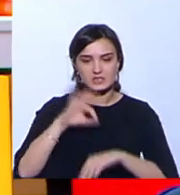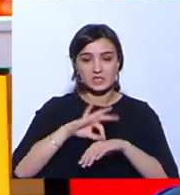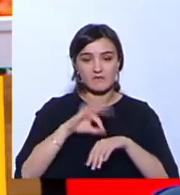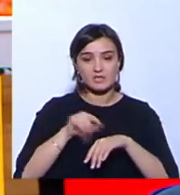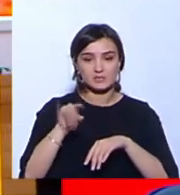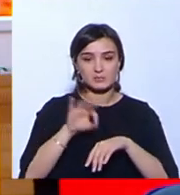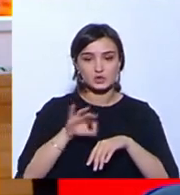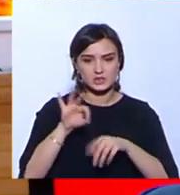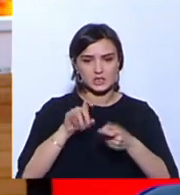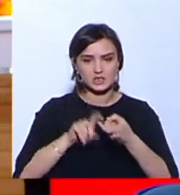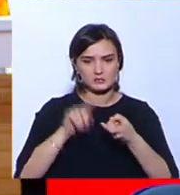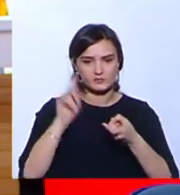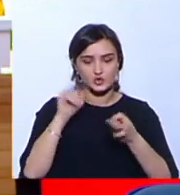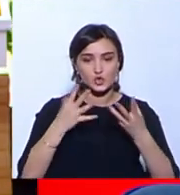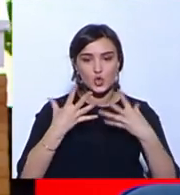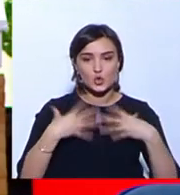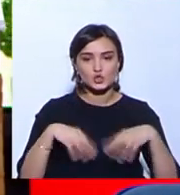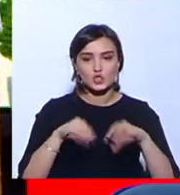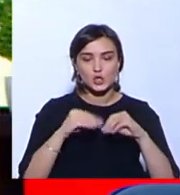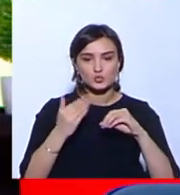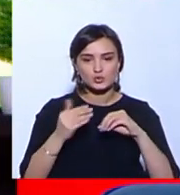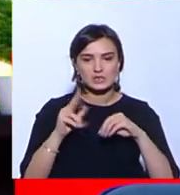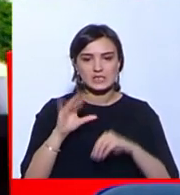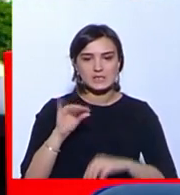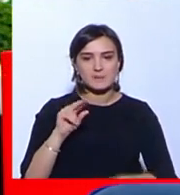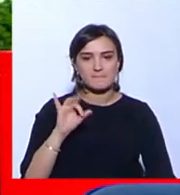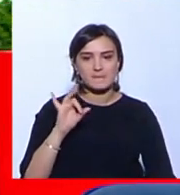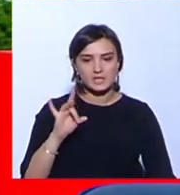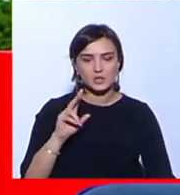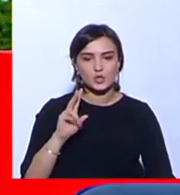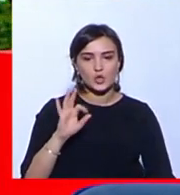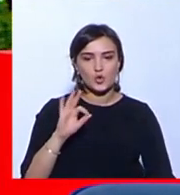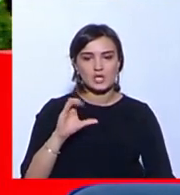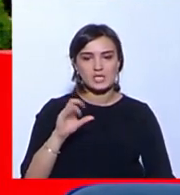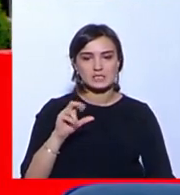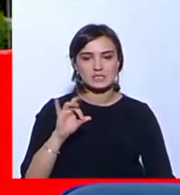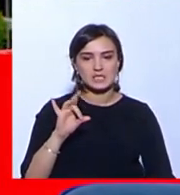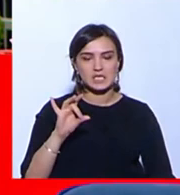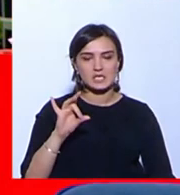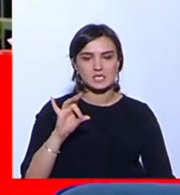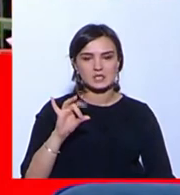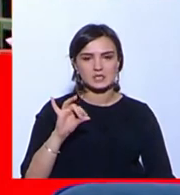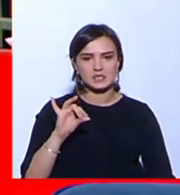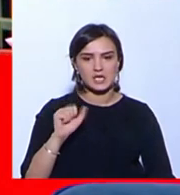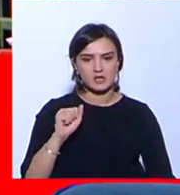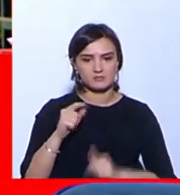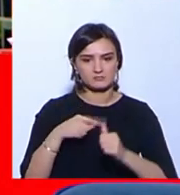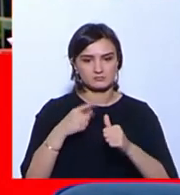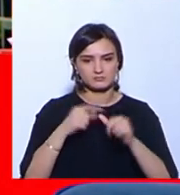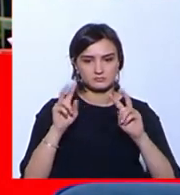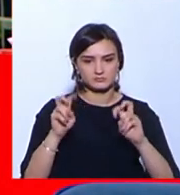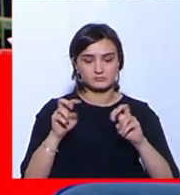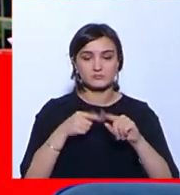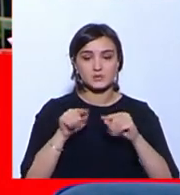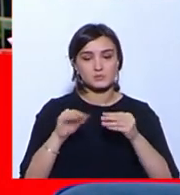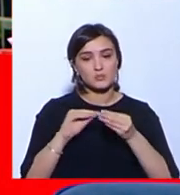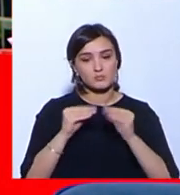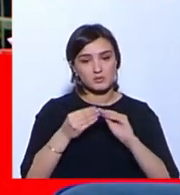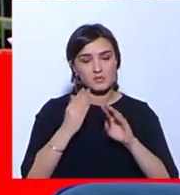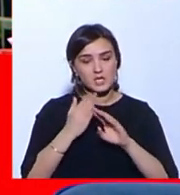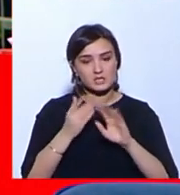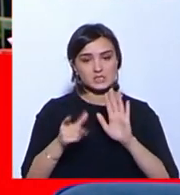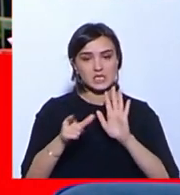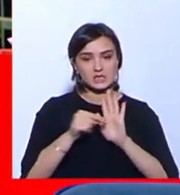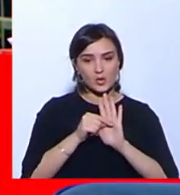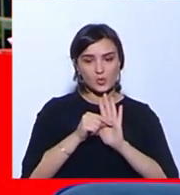დაავადებათა შესახებ, რომელსაც ოჯახური ჰიპერქოლესტეროლემია ქვია. და არის თუ არა ეს პრობლემა